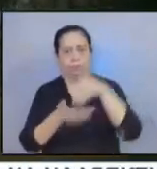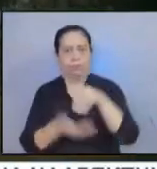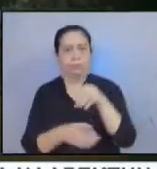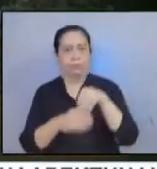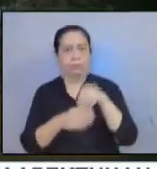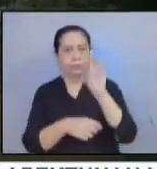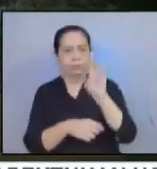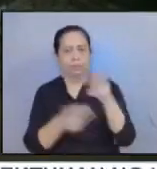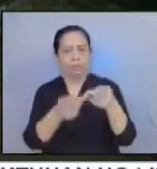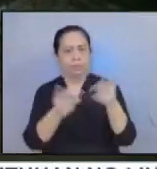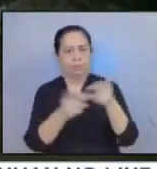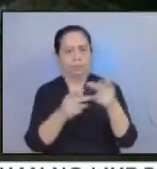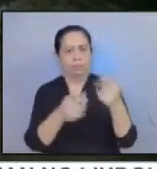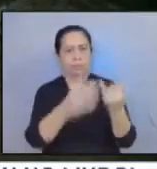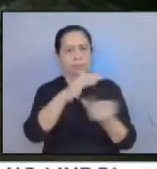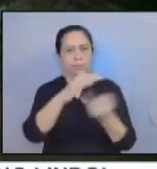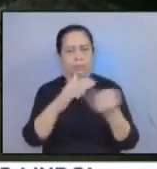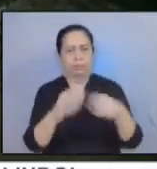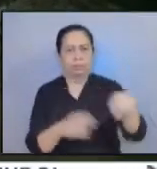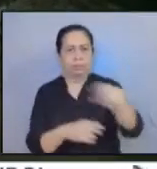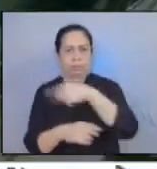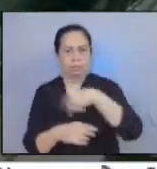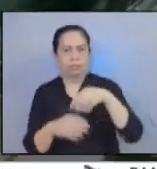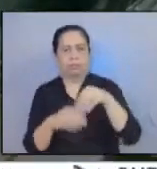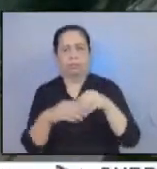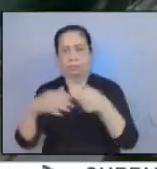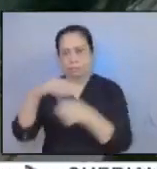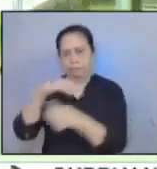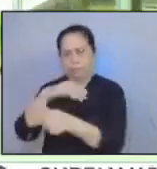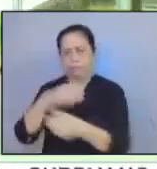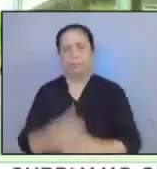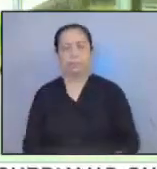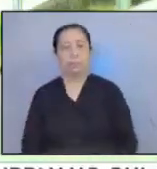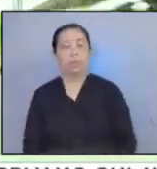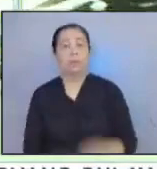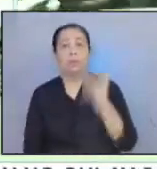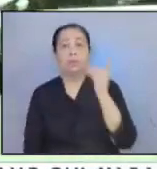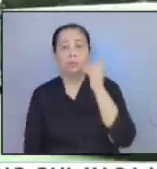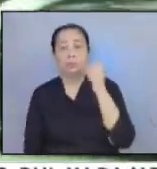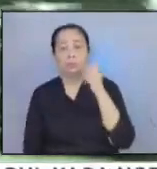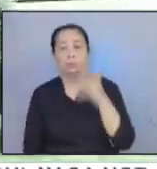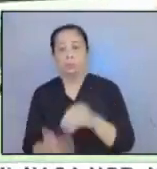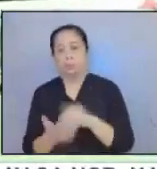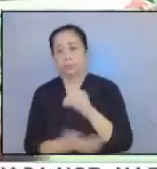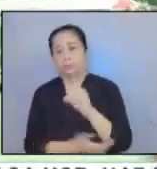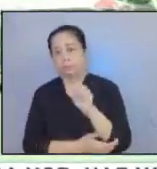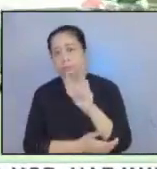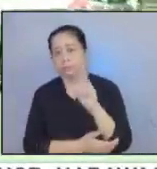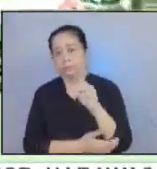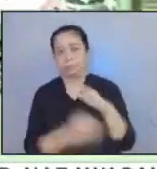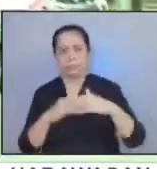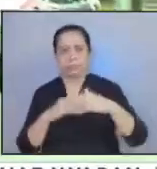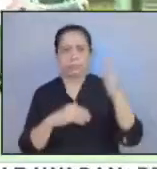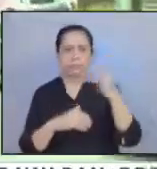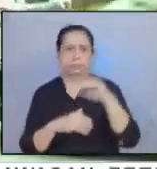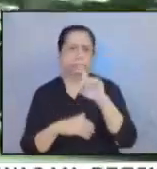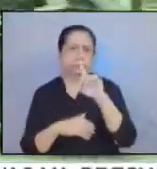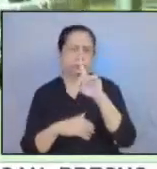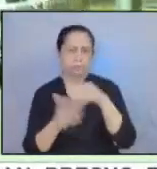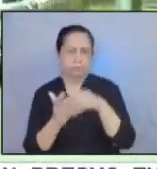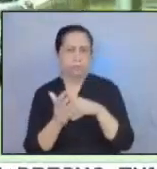isolated na munisipalidad sa Abra. Dayan, sa tala naman ng DSWD, aabot na sa higit 1,000